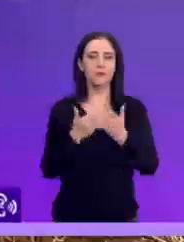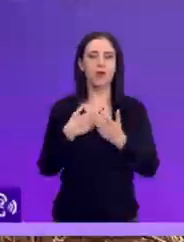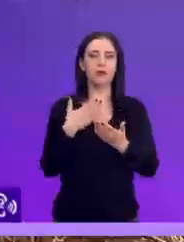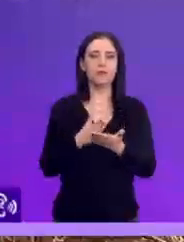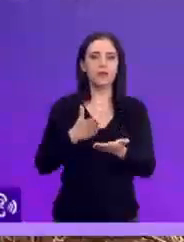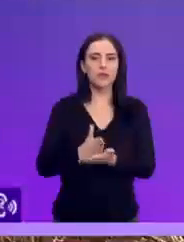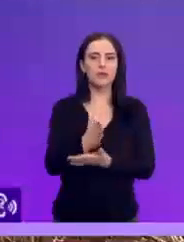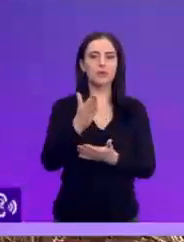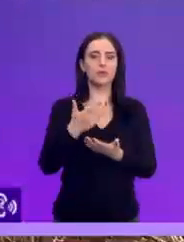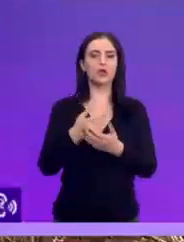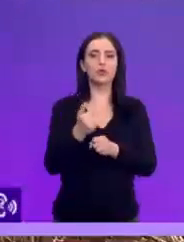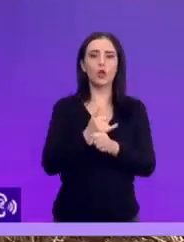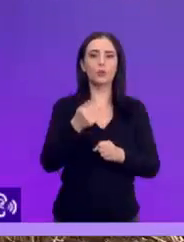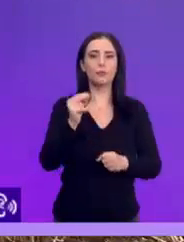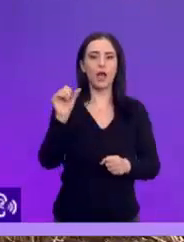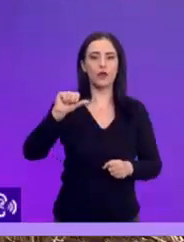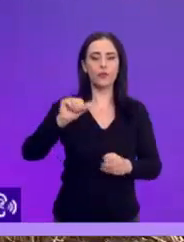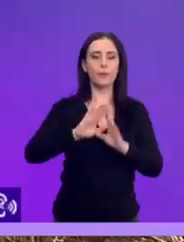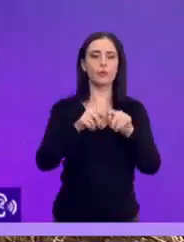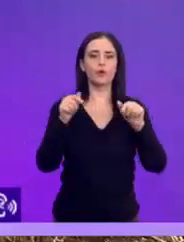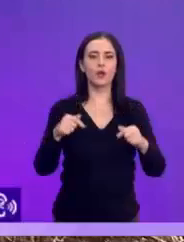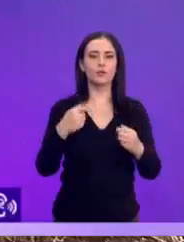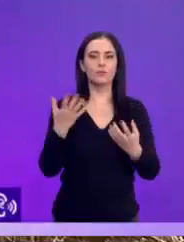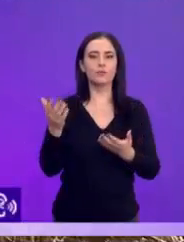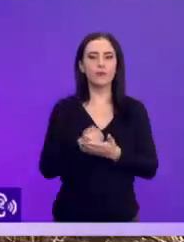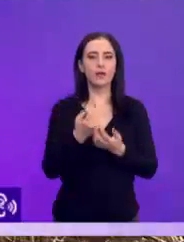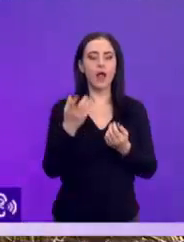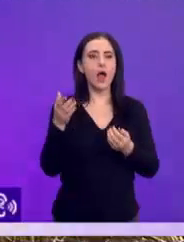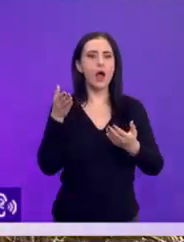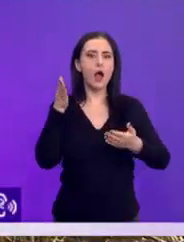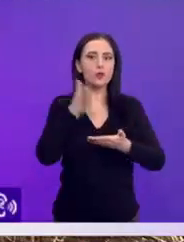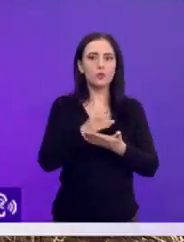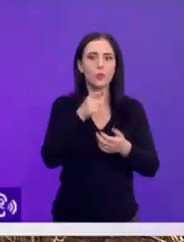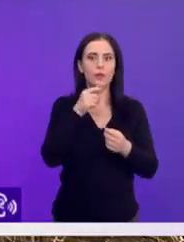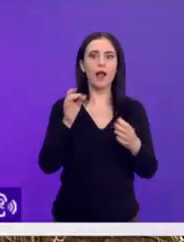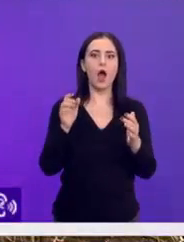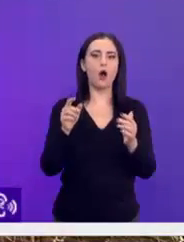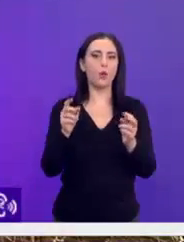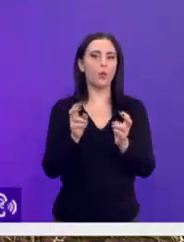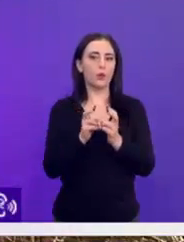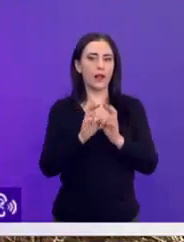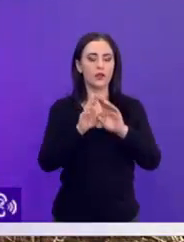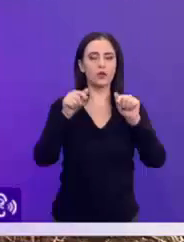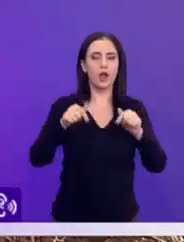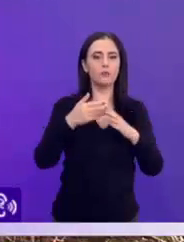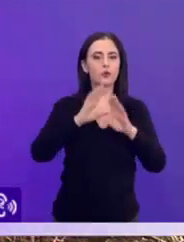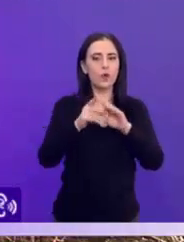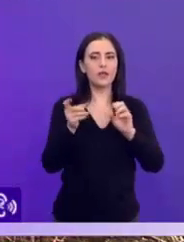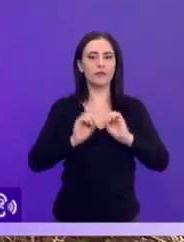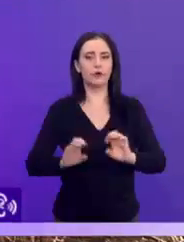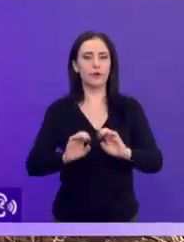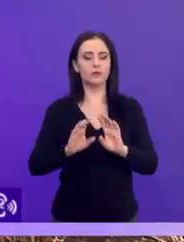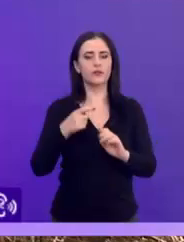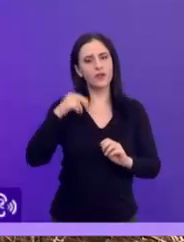prefectul județului Prahova, tocmai pentru a-l pune la curent cu tot ce știe despre această pensiune, care